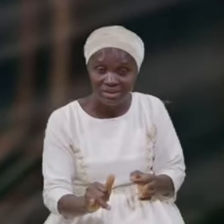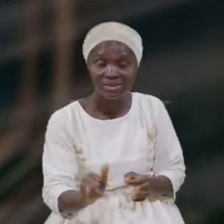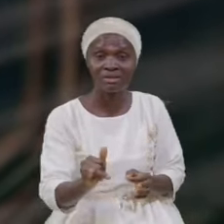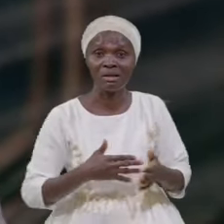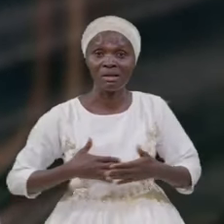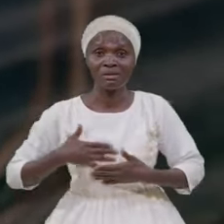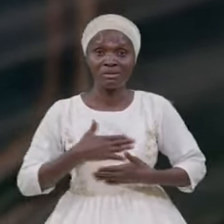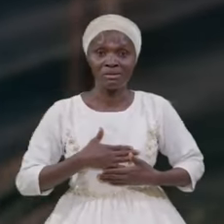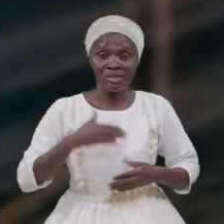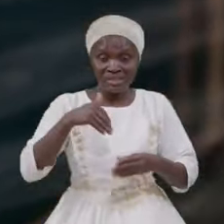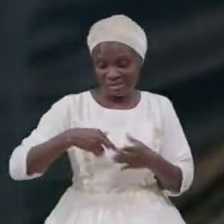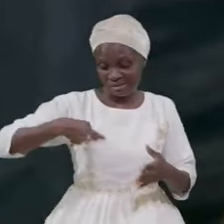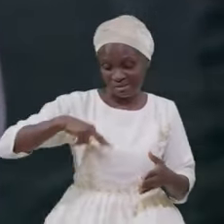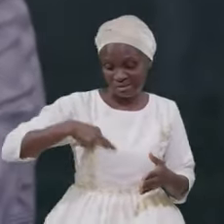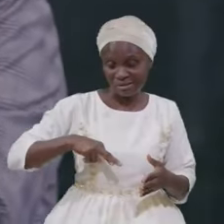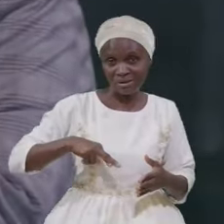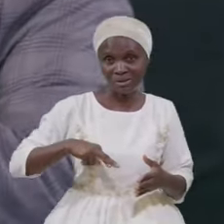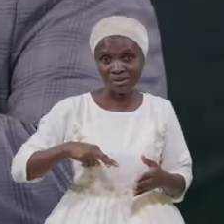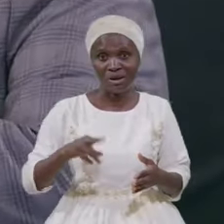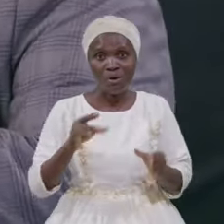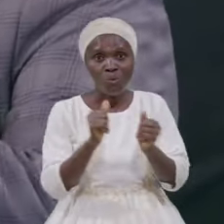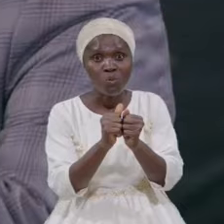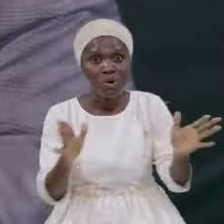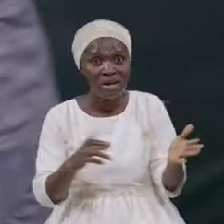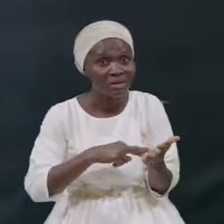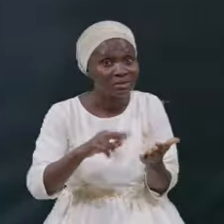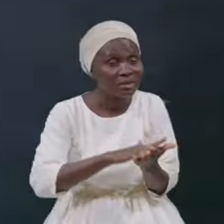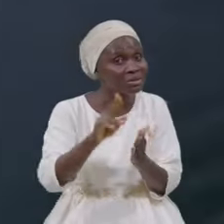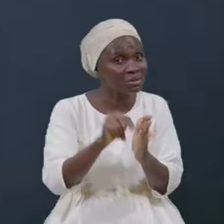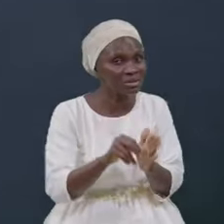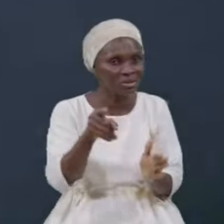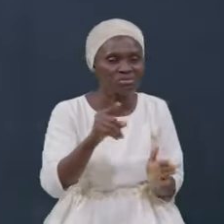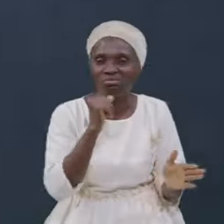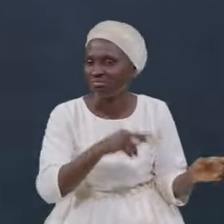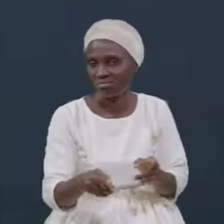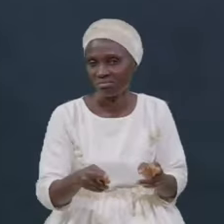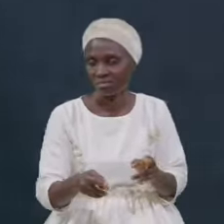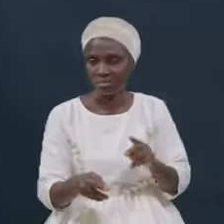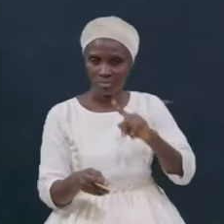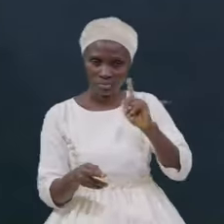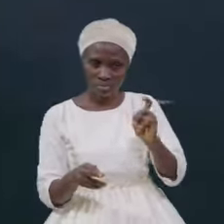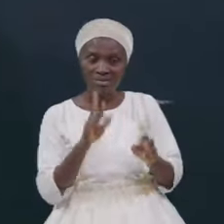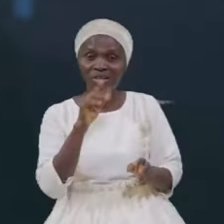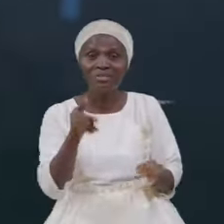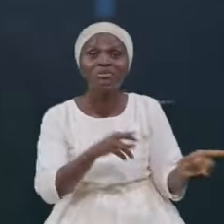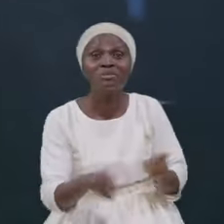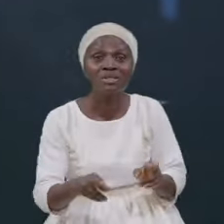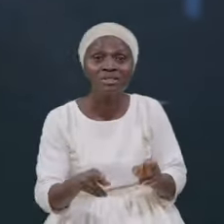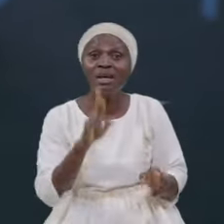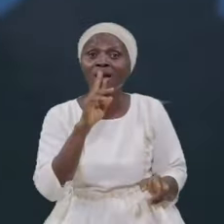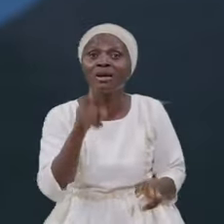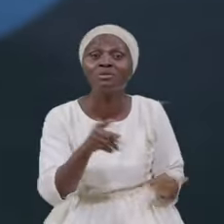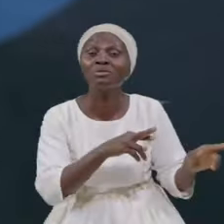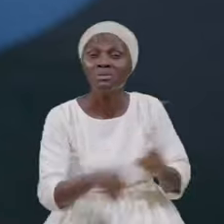n'es pas encore prêt. Est-ce que tu es prêt? Est-ce que tu es prêt? Est-ce que tu es prêt pour le grand jour